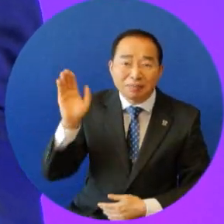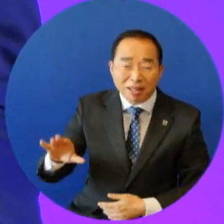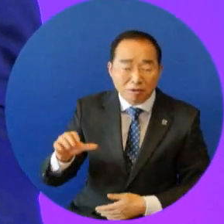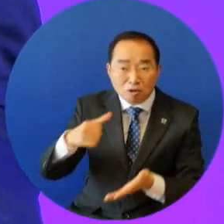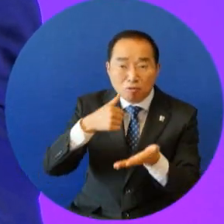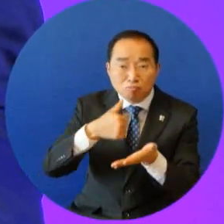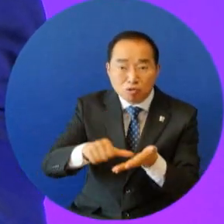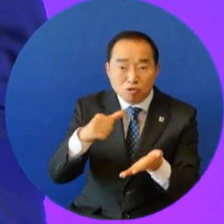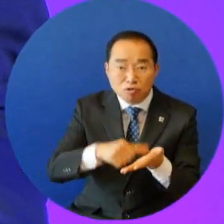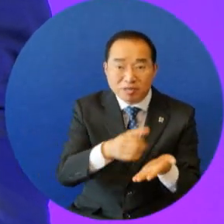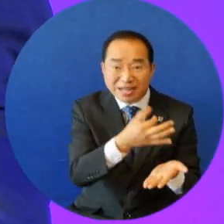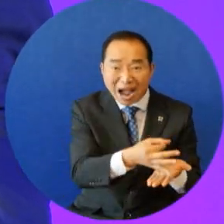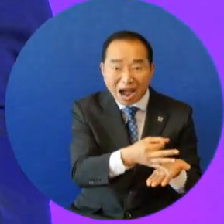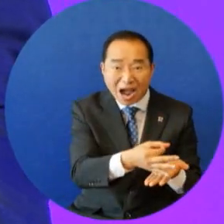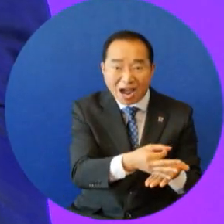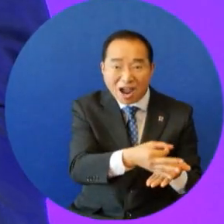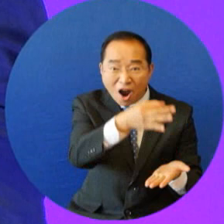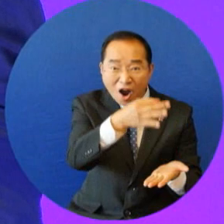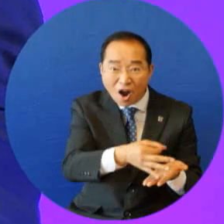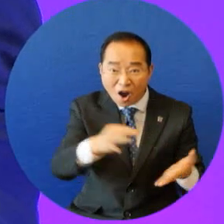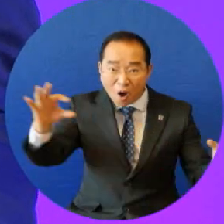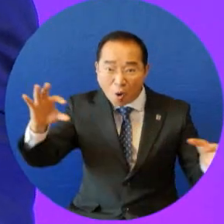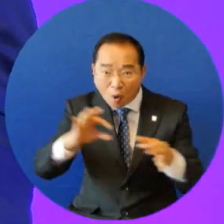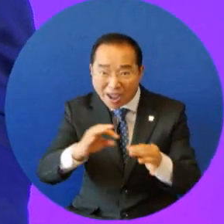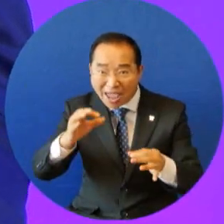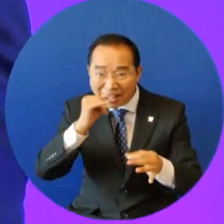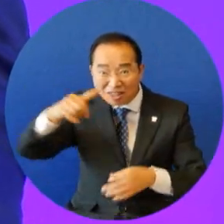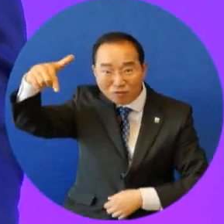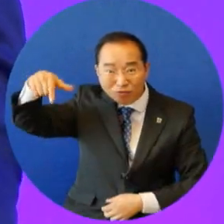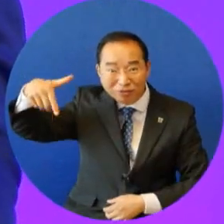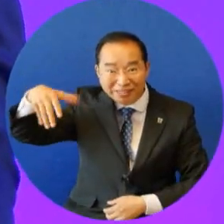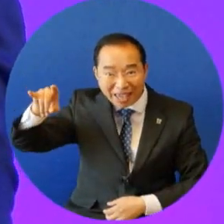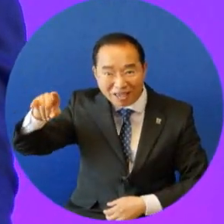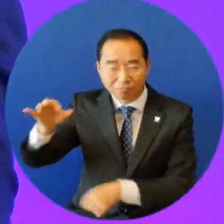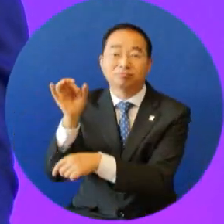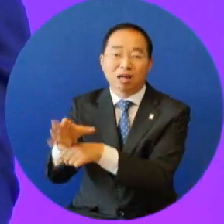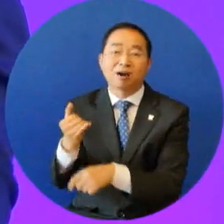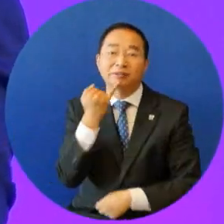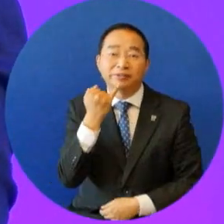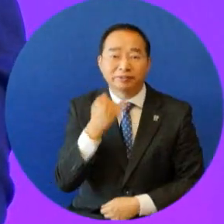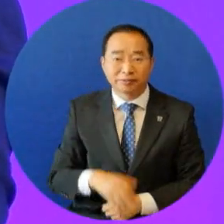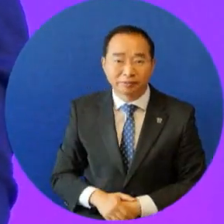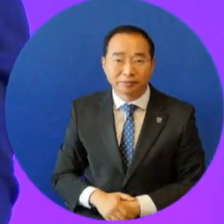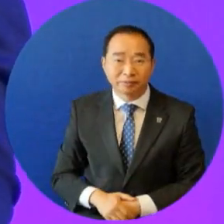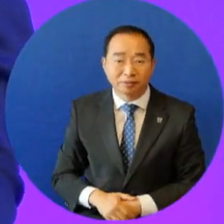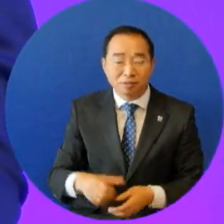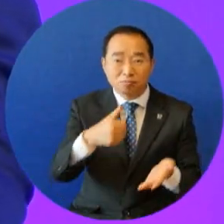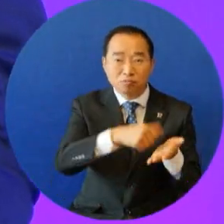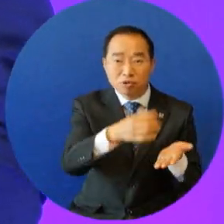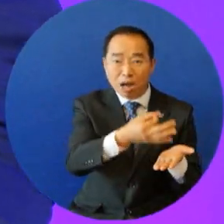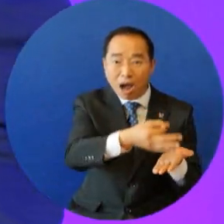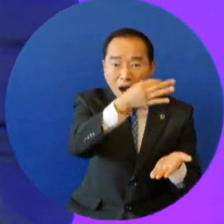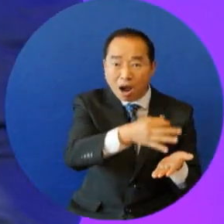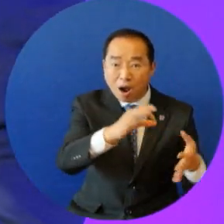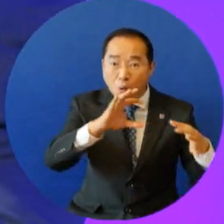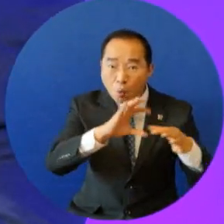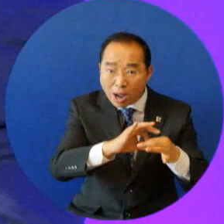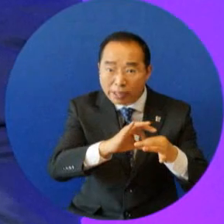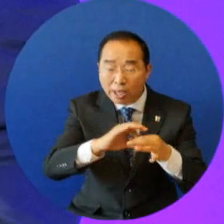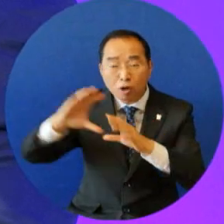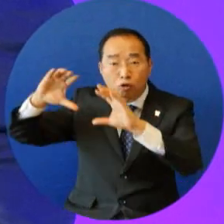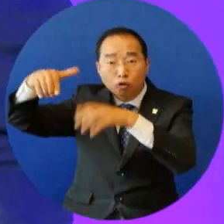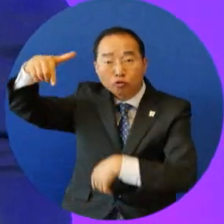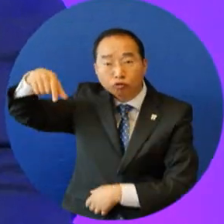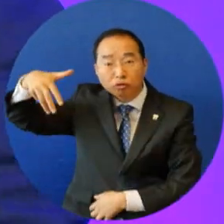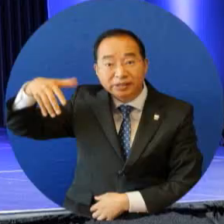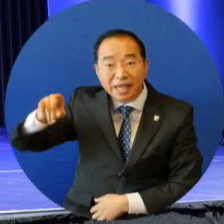물가 연동돼 있는 물가 연동체 국채만을 사십시오라고 얘기를 합니다. 그 얘기는 물가 연동체 국채라는